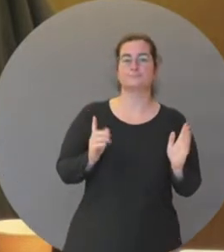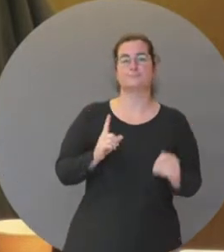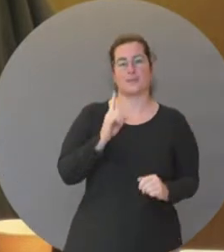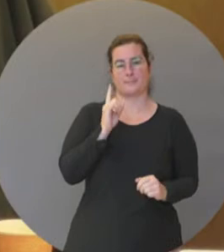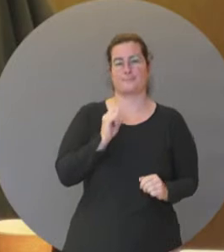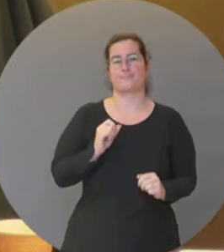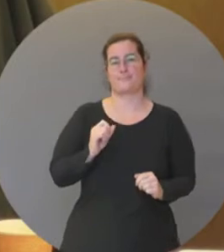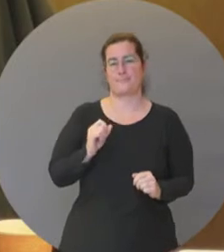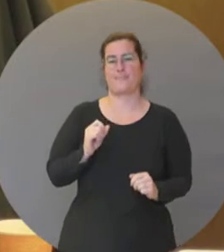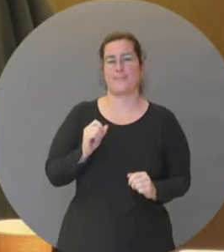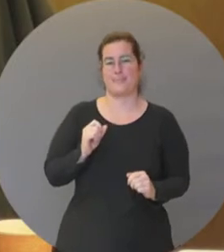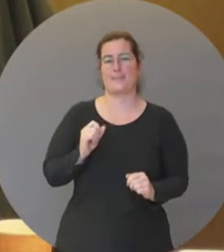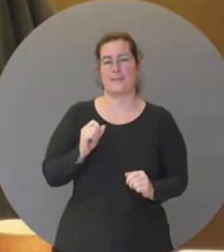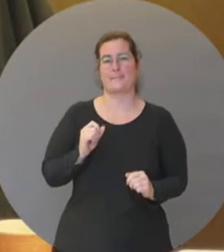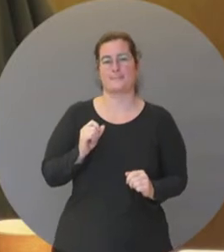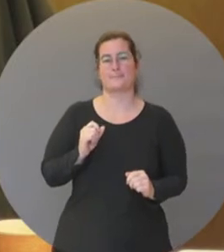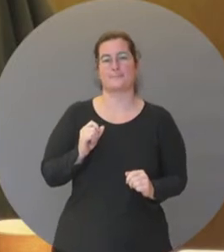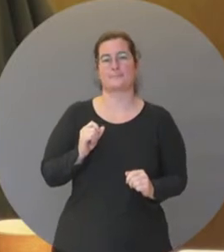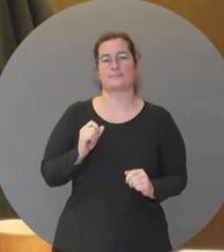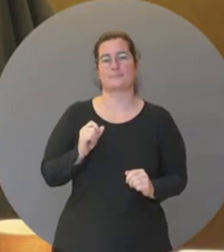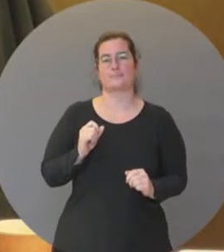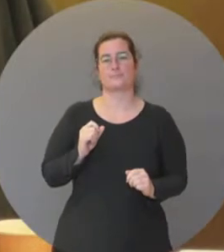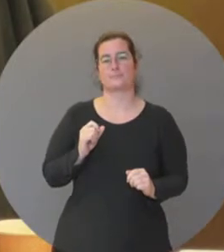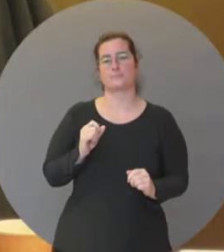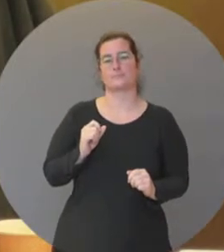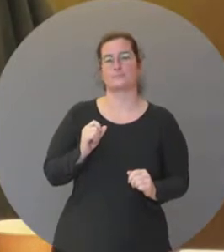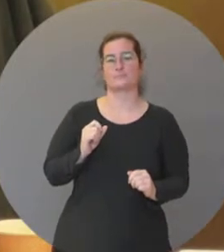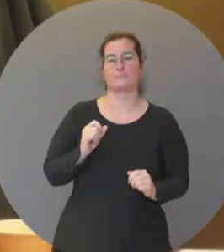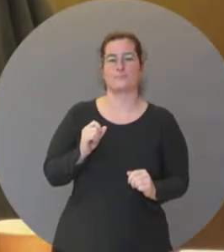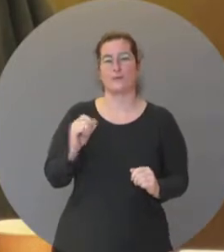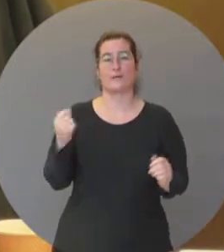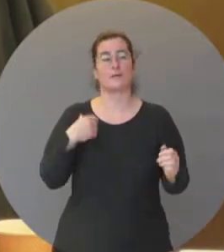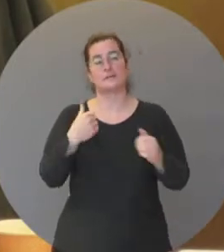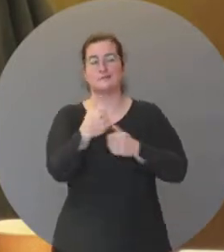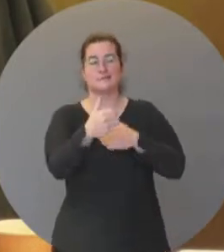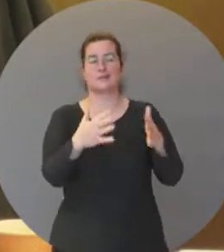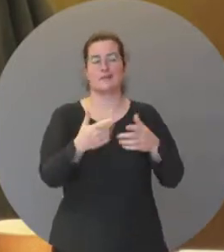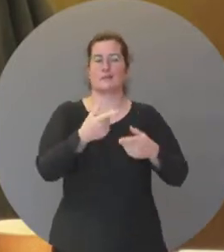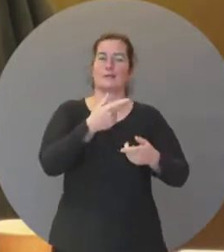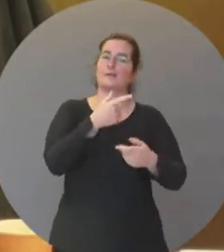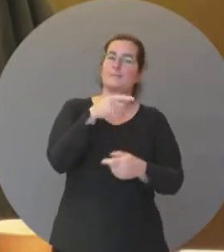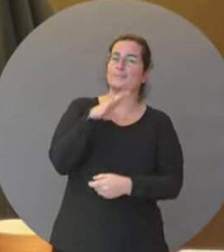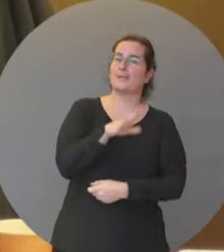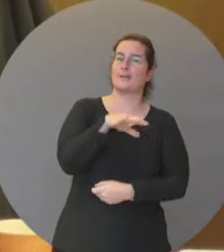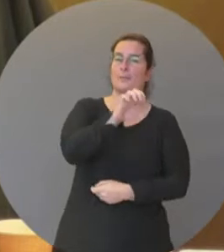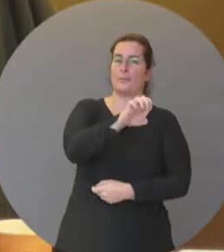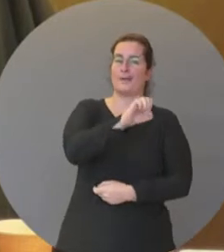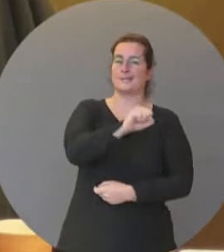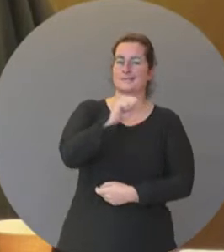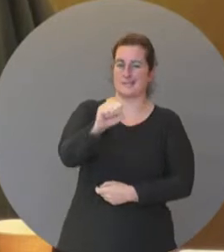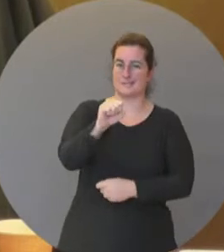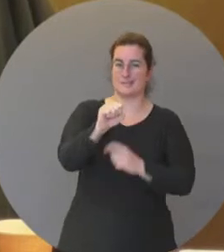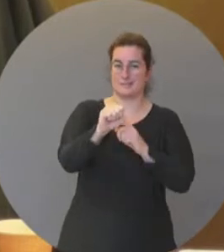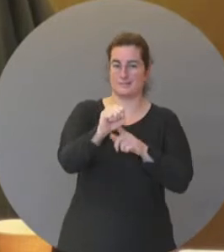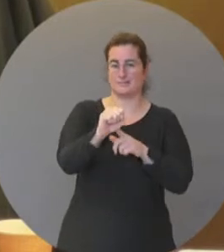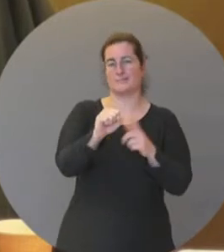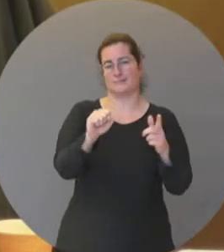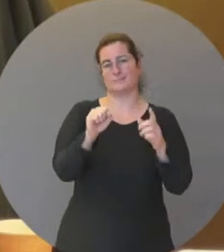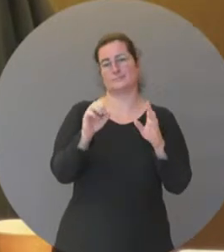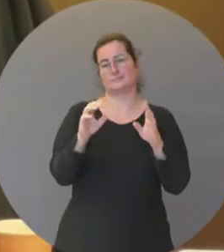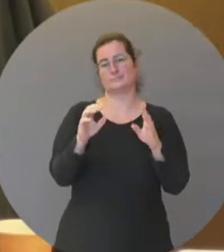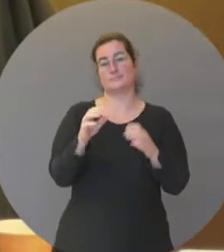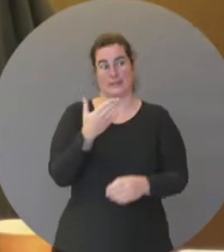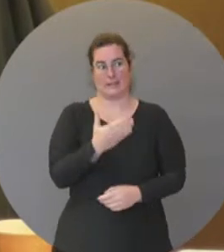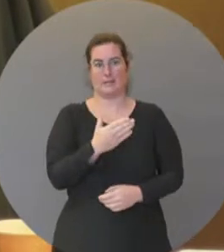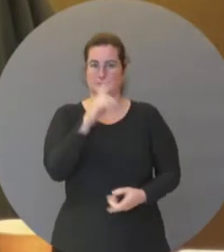le tiers secteur en fait le secteur de l'économie sociale et solidaire qui est très présent dans ce dans ce